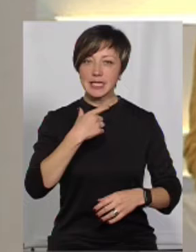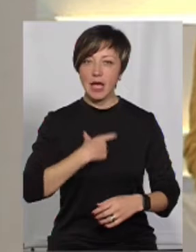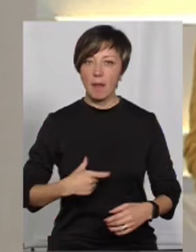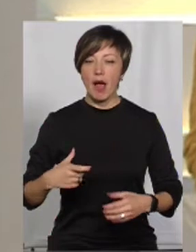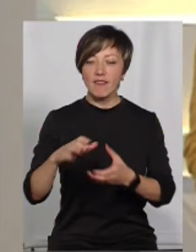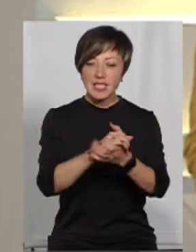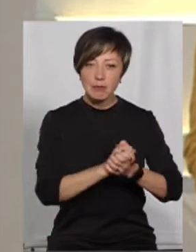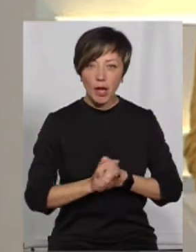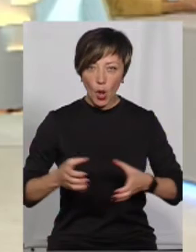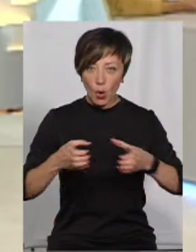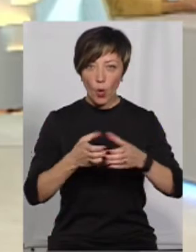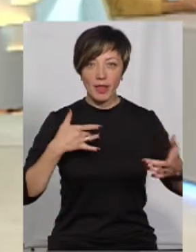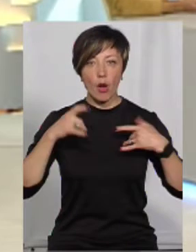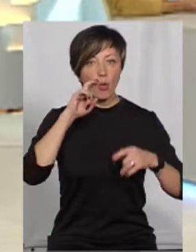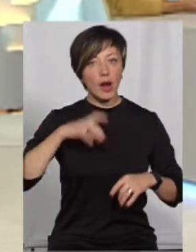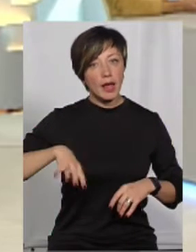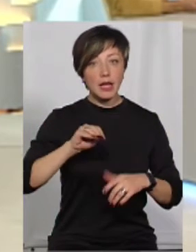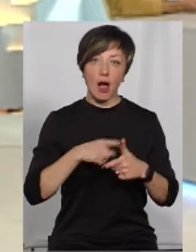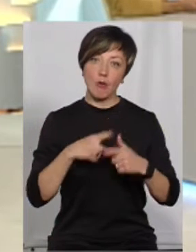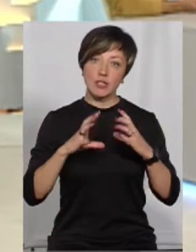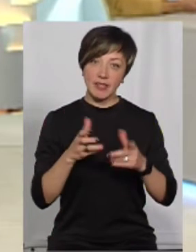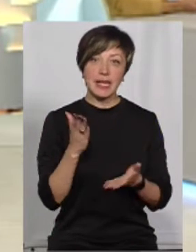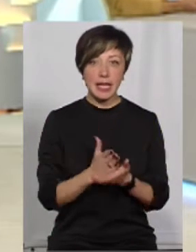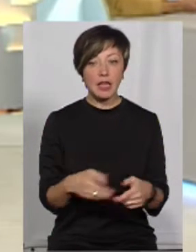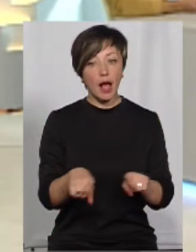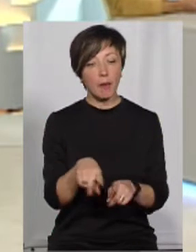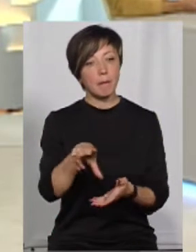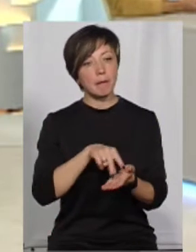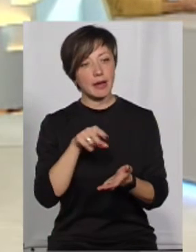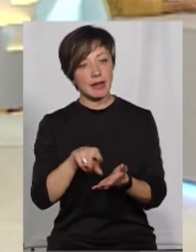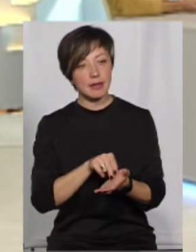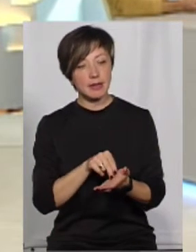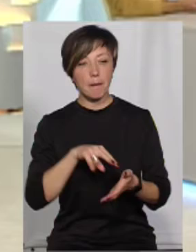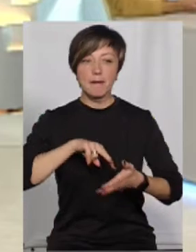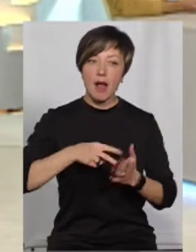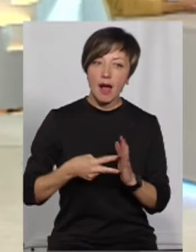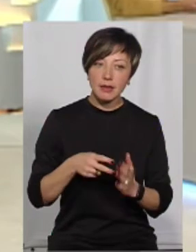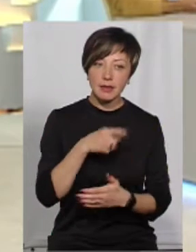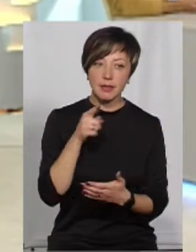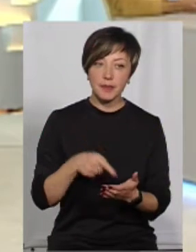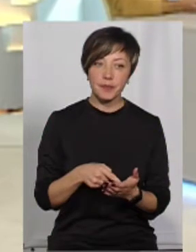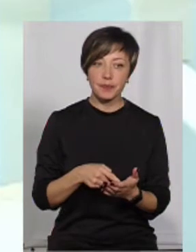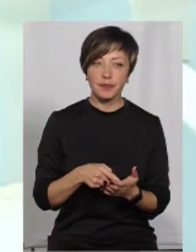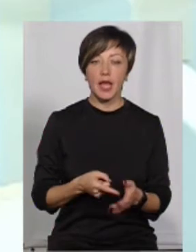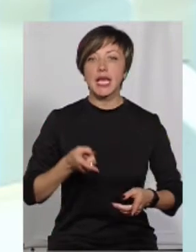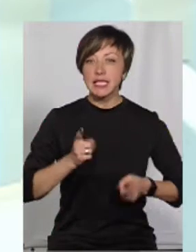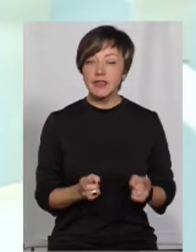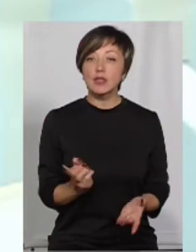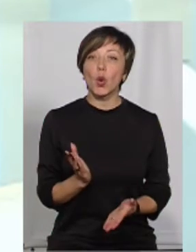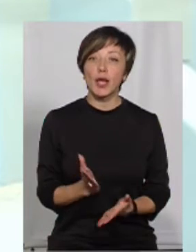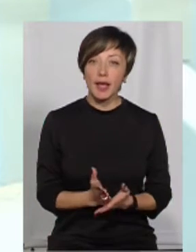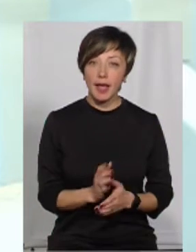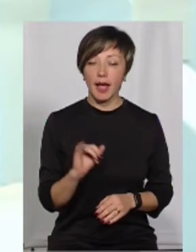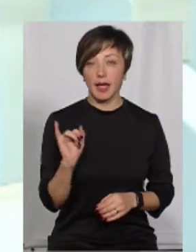театральній спільноті України і, можливо, навіть світу. Чи є такі якісь приклади, плани? Ну, звісно, є.